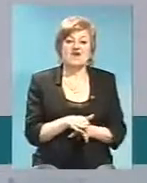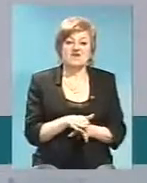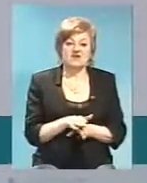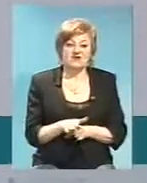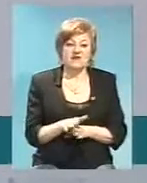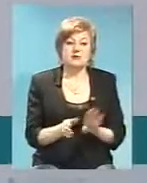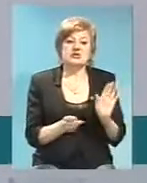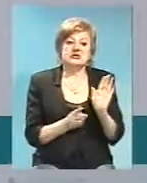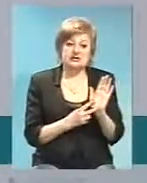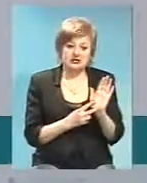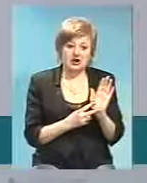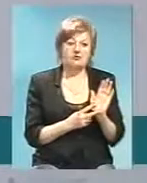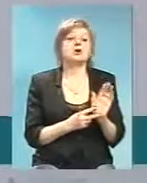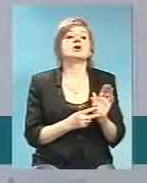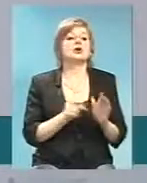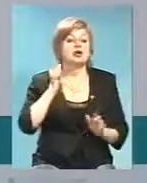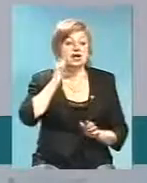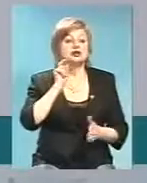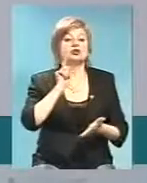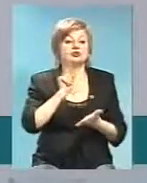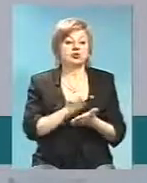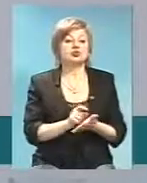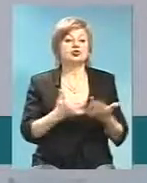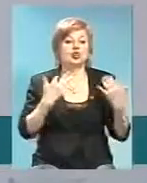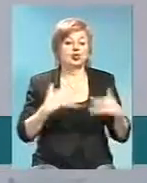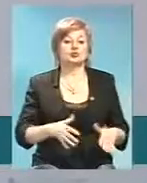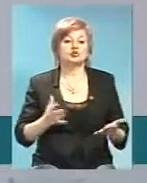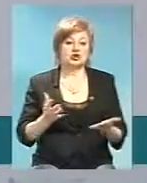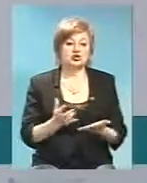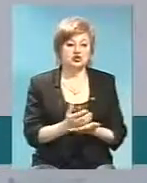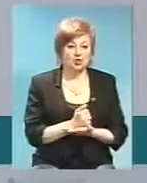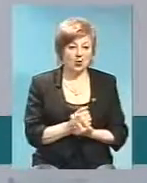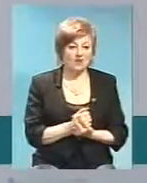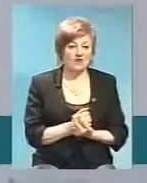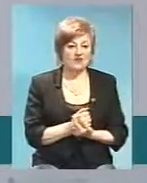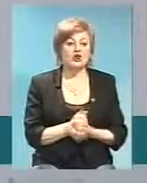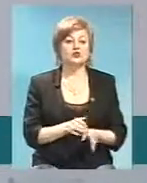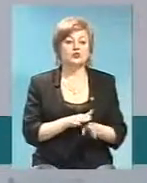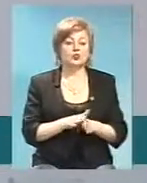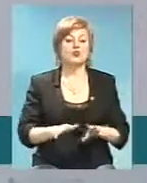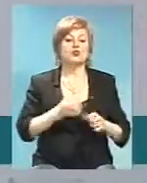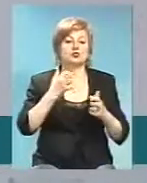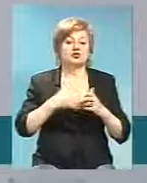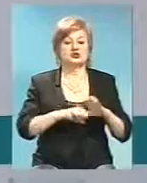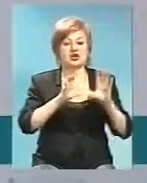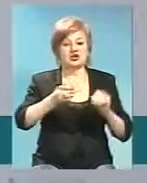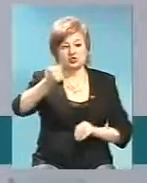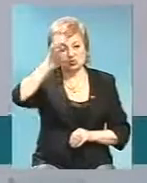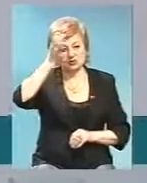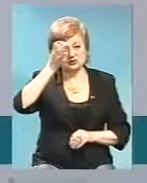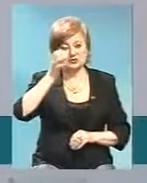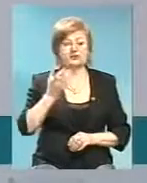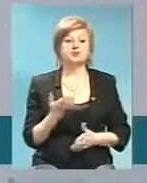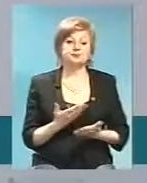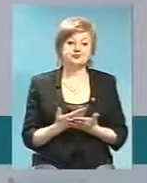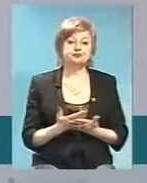виповнюється вже 7 років, то вона повинна уже здобувати повну загальну середню освіту, ну, на, по